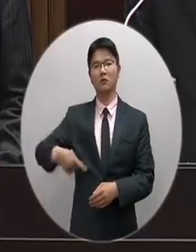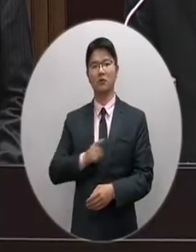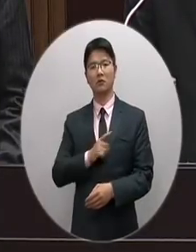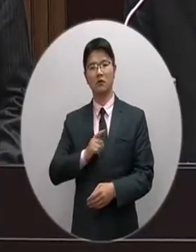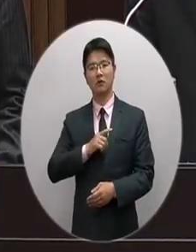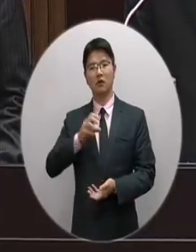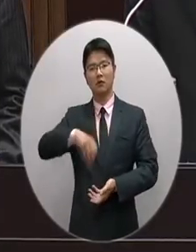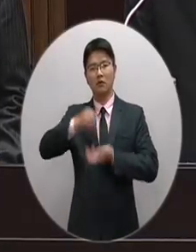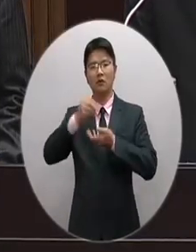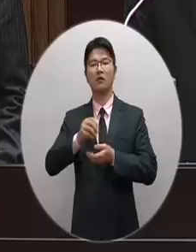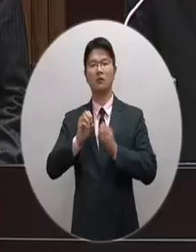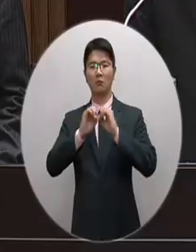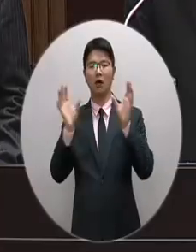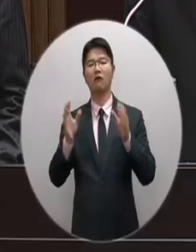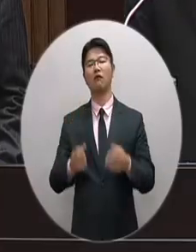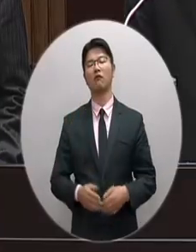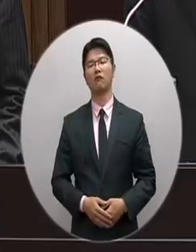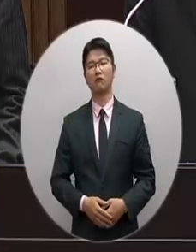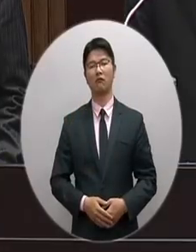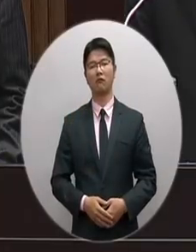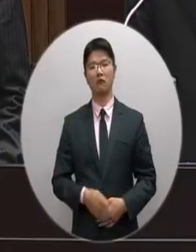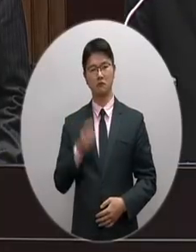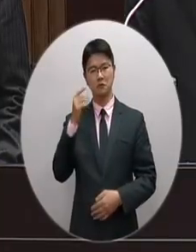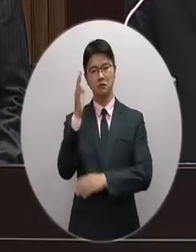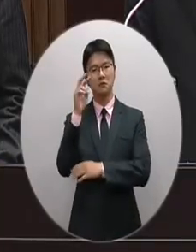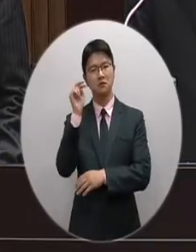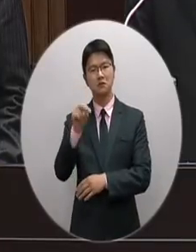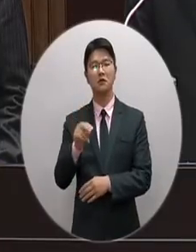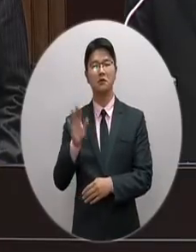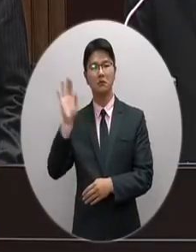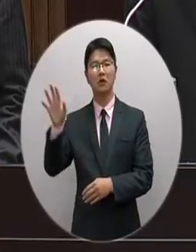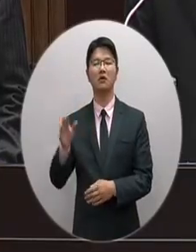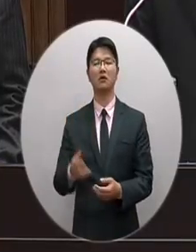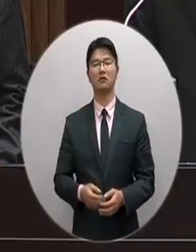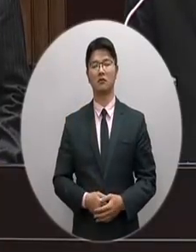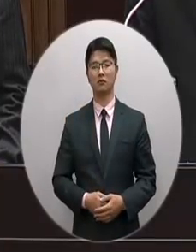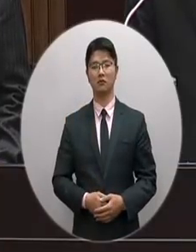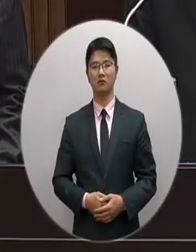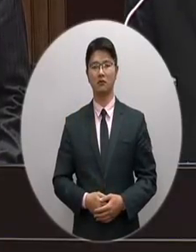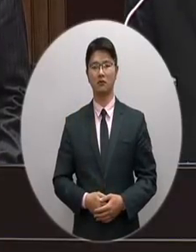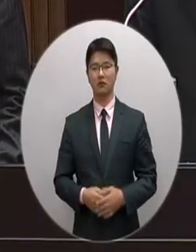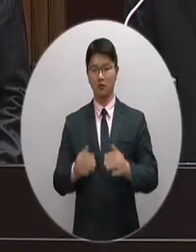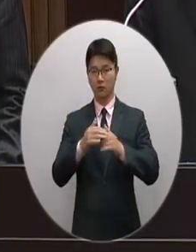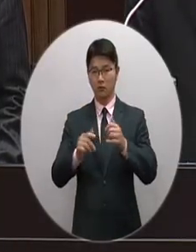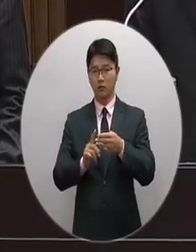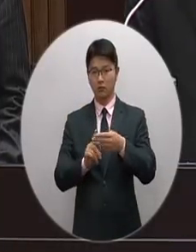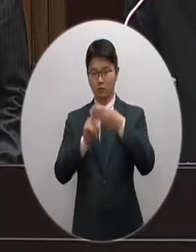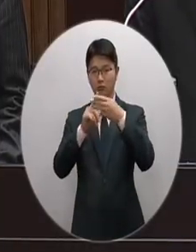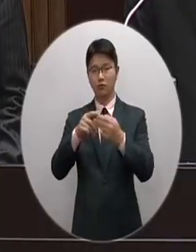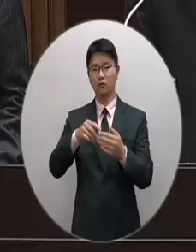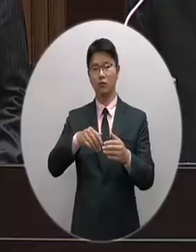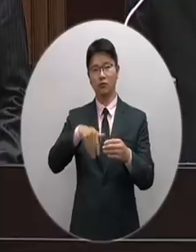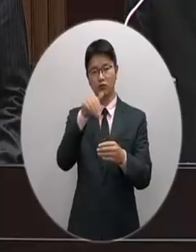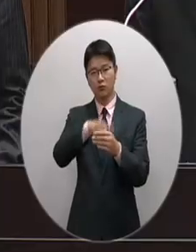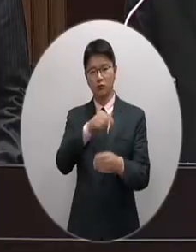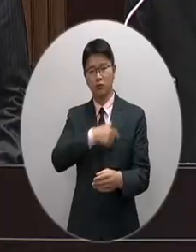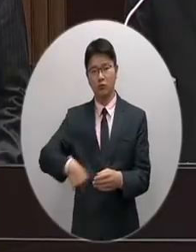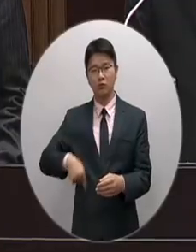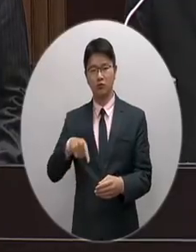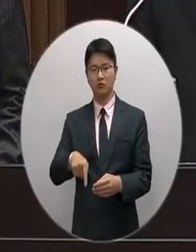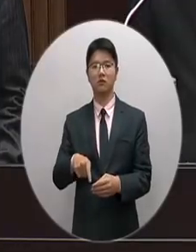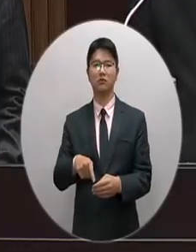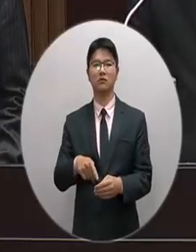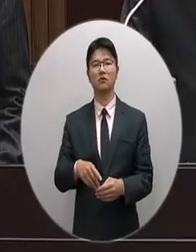来的政见啊，他有他这个民主选举的必然啊，所